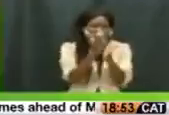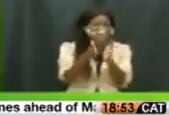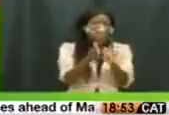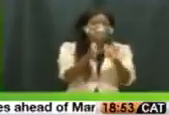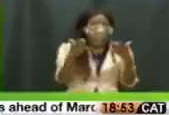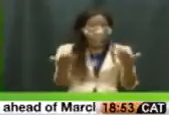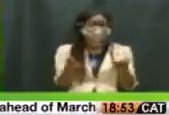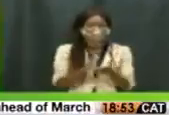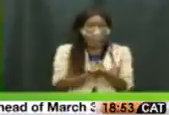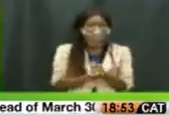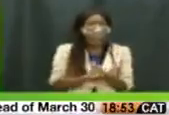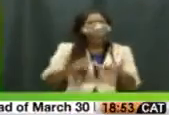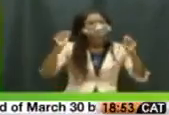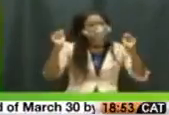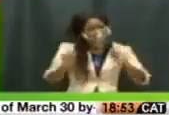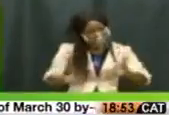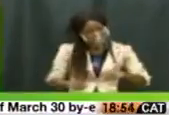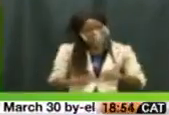Katemera akubwera